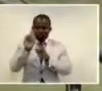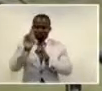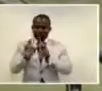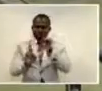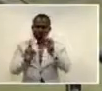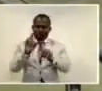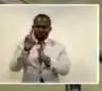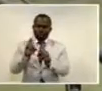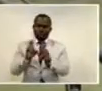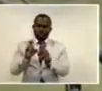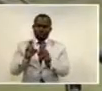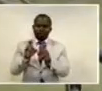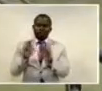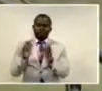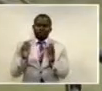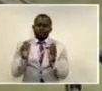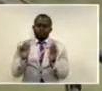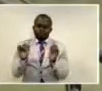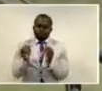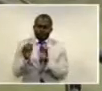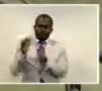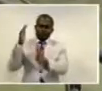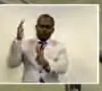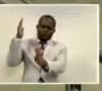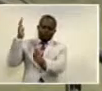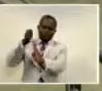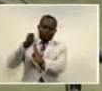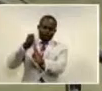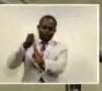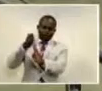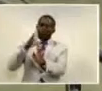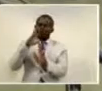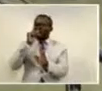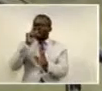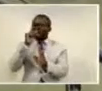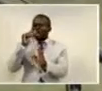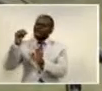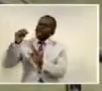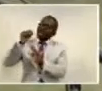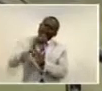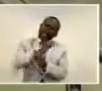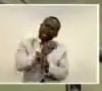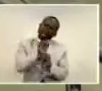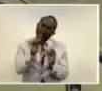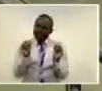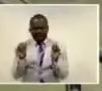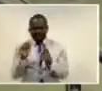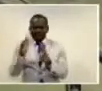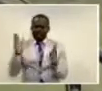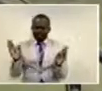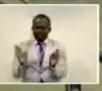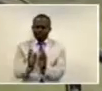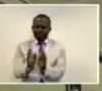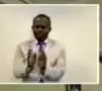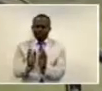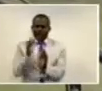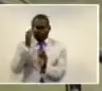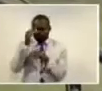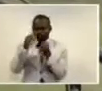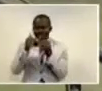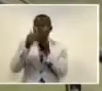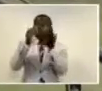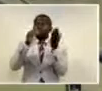ikibazo agerageze arase ku ntego kugira ngo ducunguze uburyo umwete iki kirere